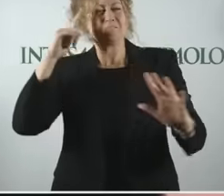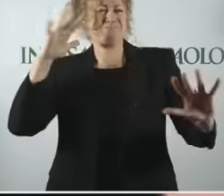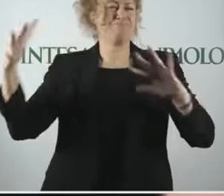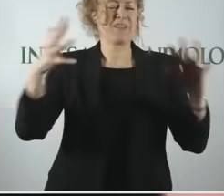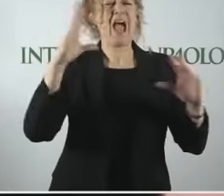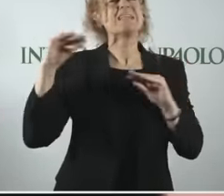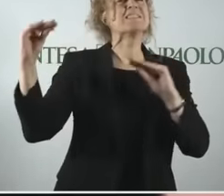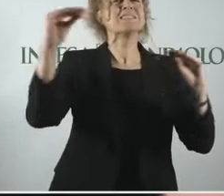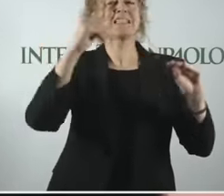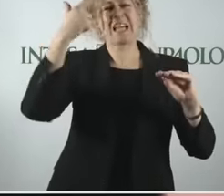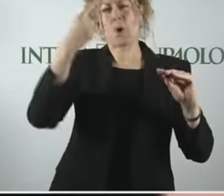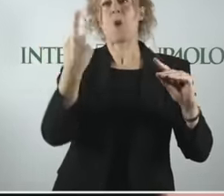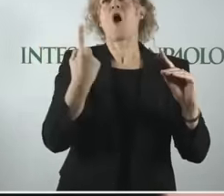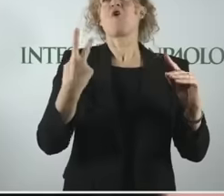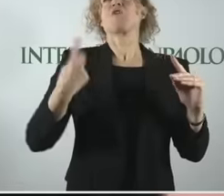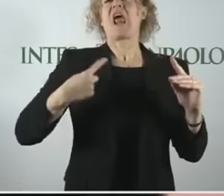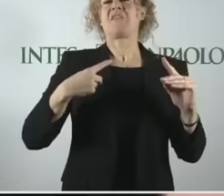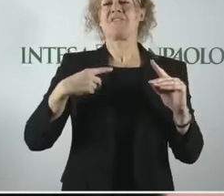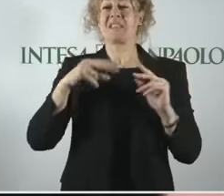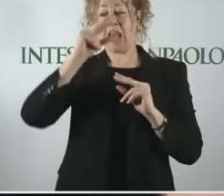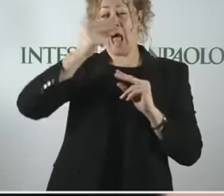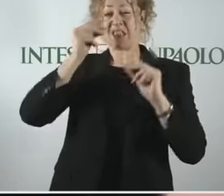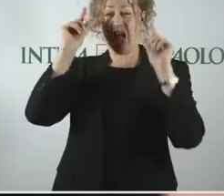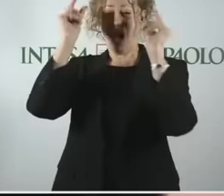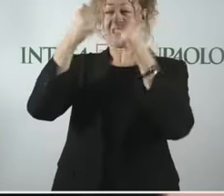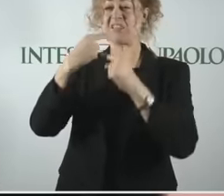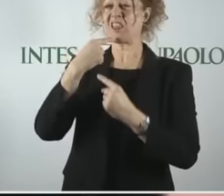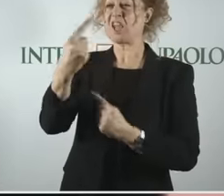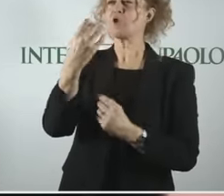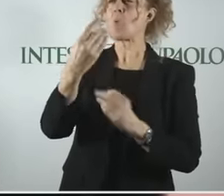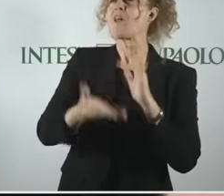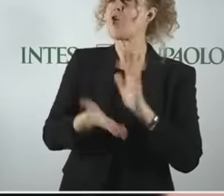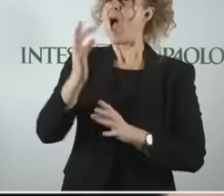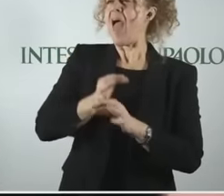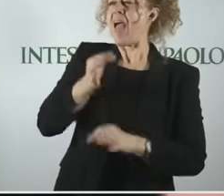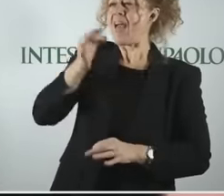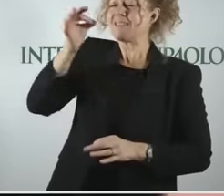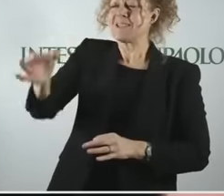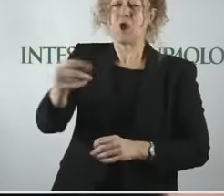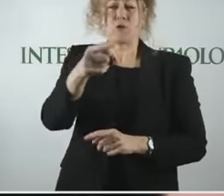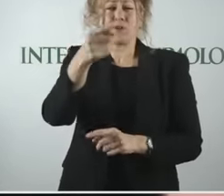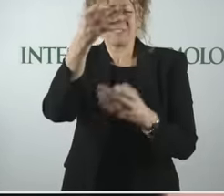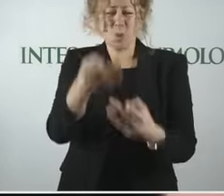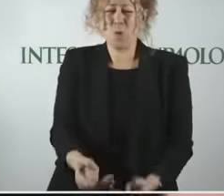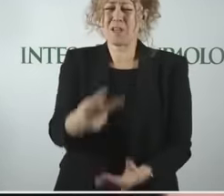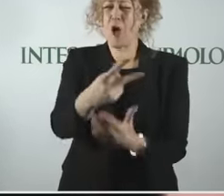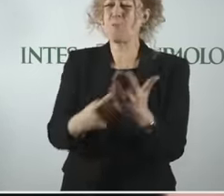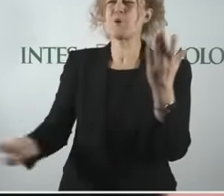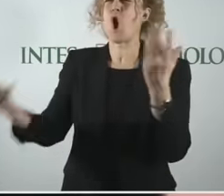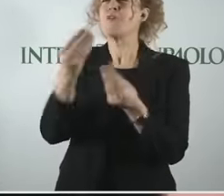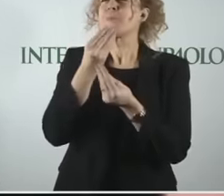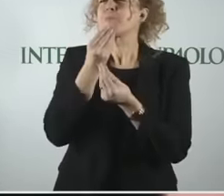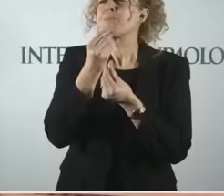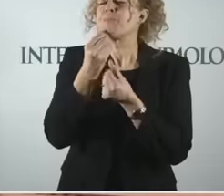avrete sentito una volta nel nella vita il verso di Dante quando sarai in esilio tu proverai Sì come sa di